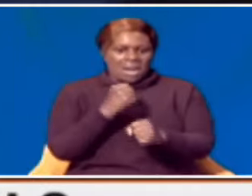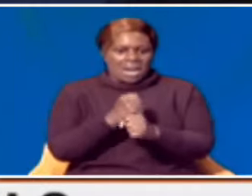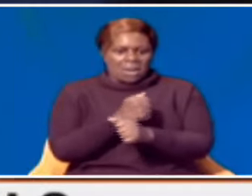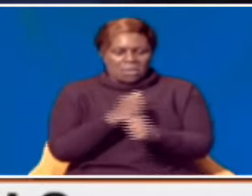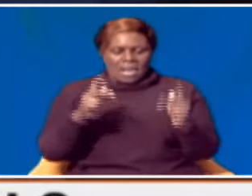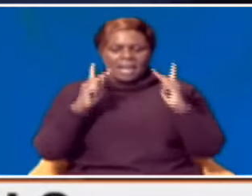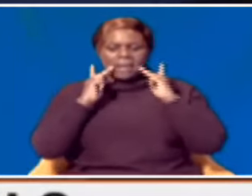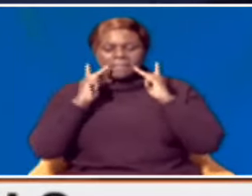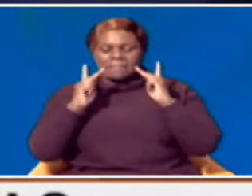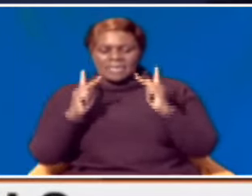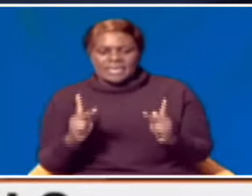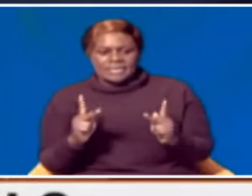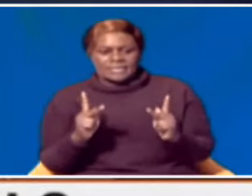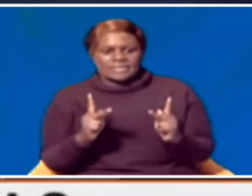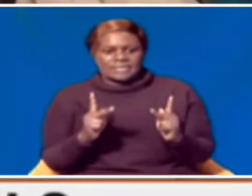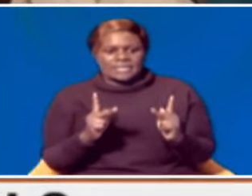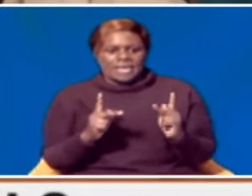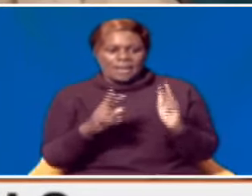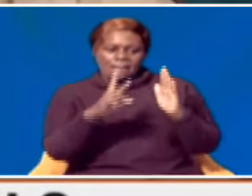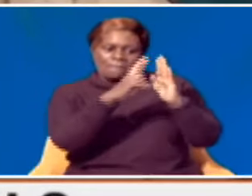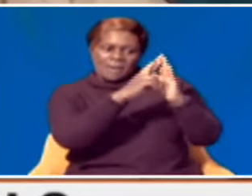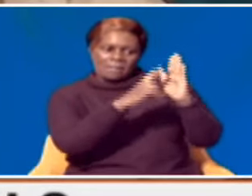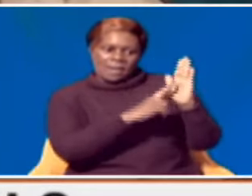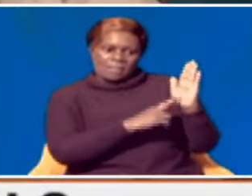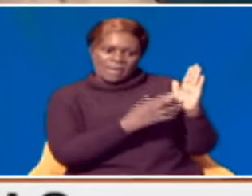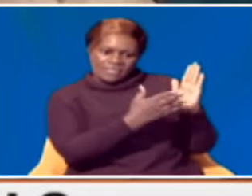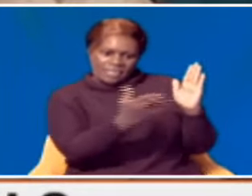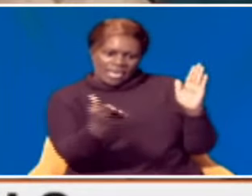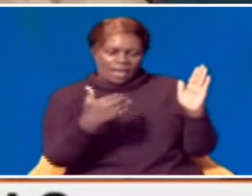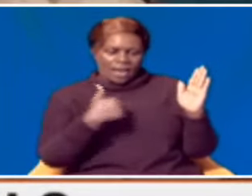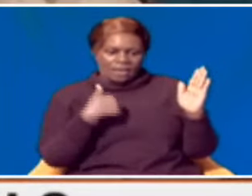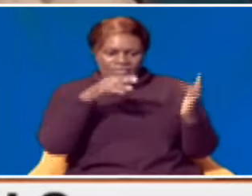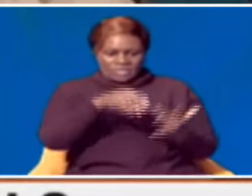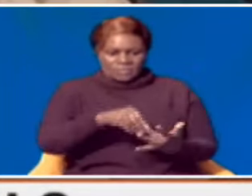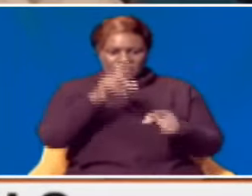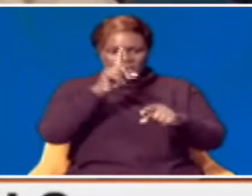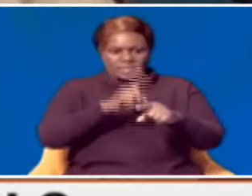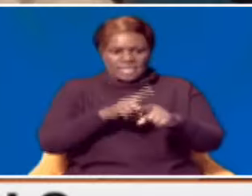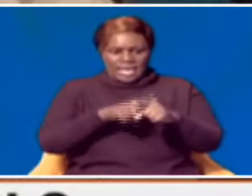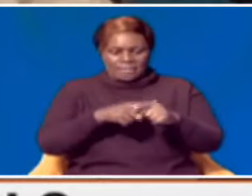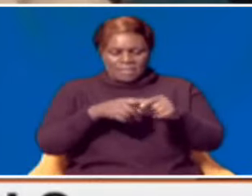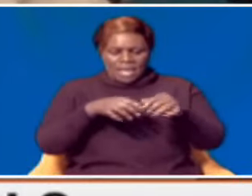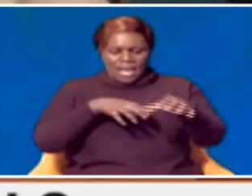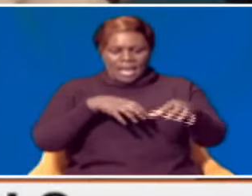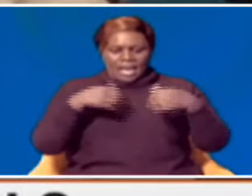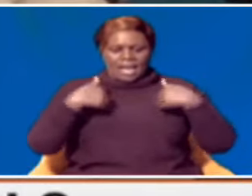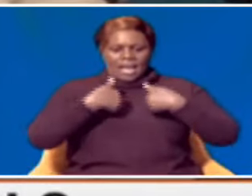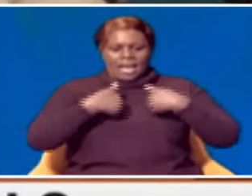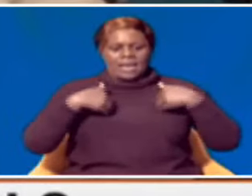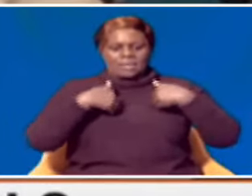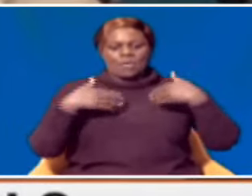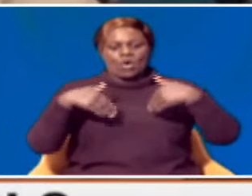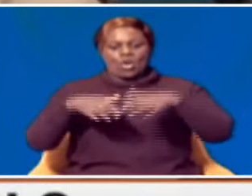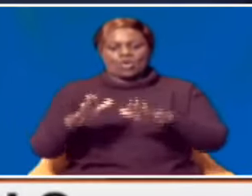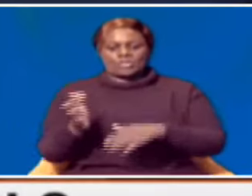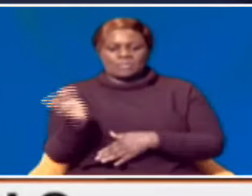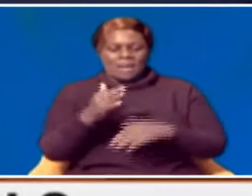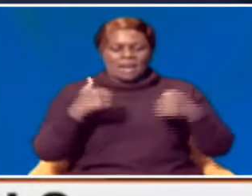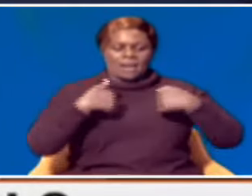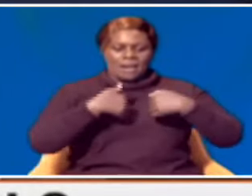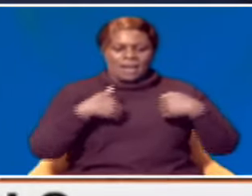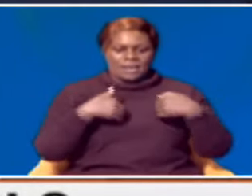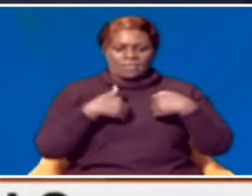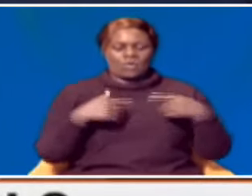wa amani na taratibu zile ambazo wameziweka, hasa wakati mifugo inapopotea na kuweza kurudisha mifugo.